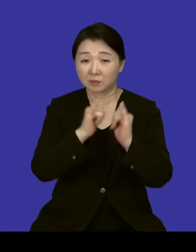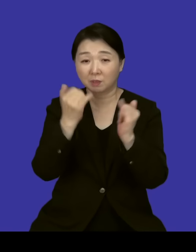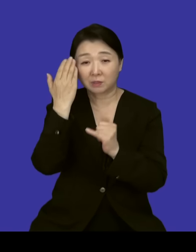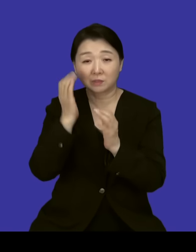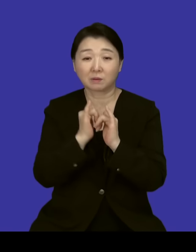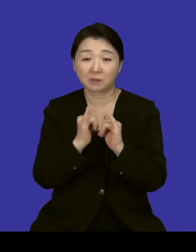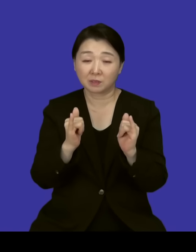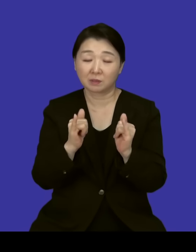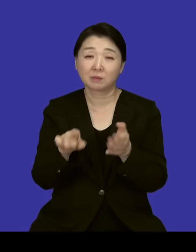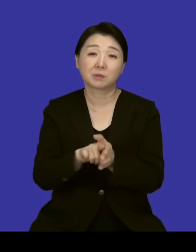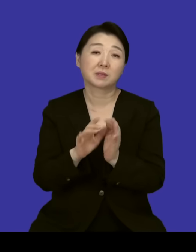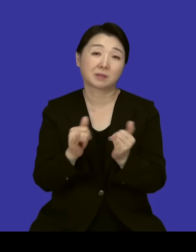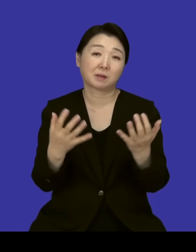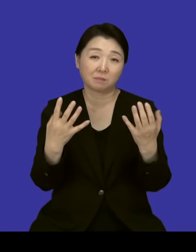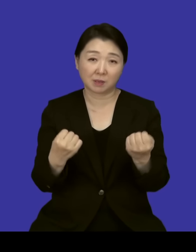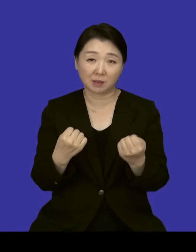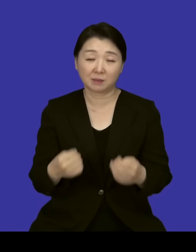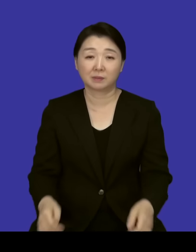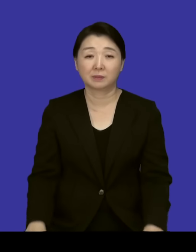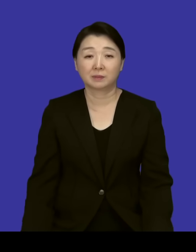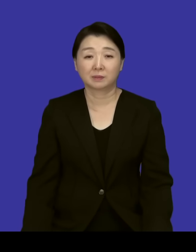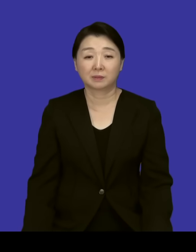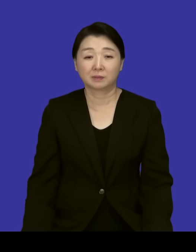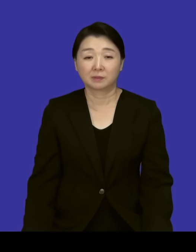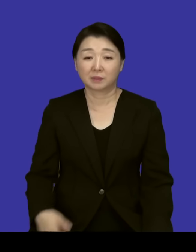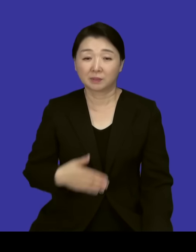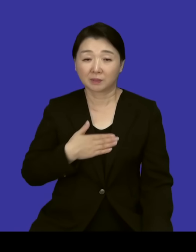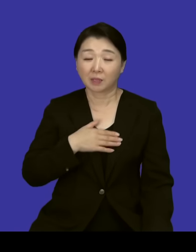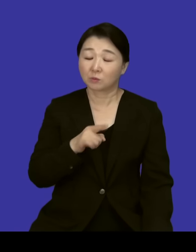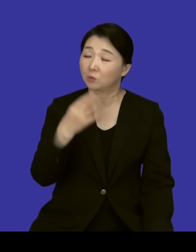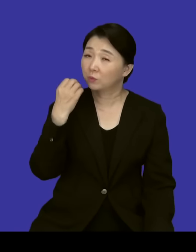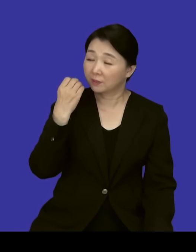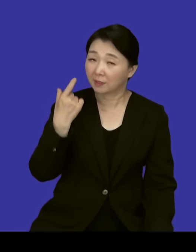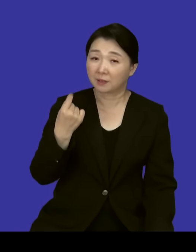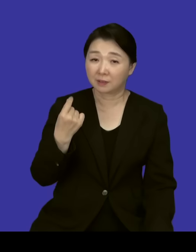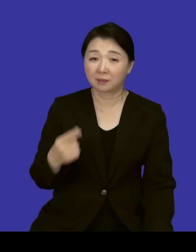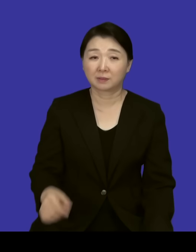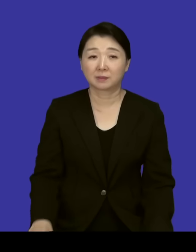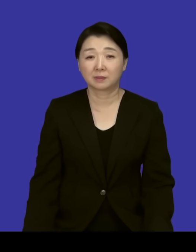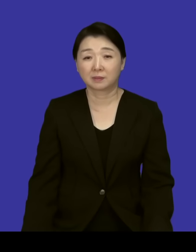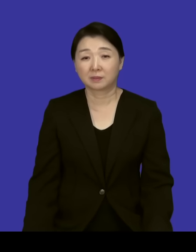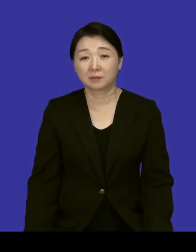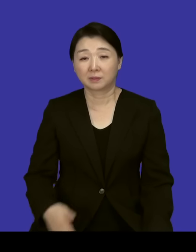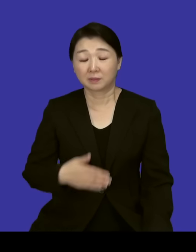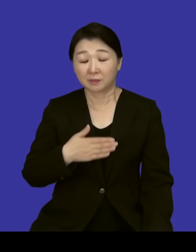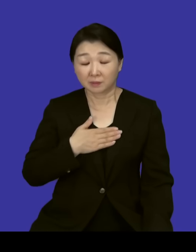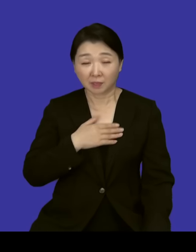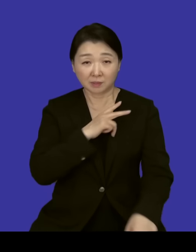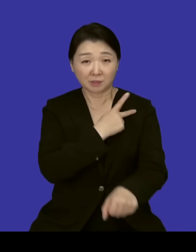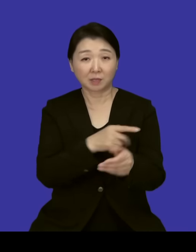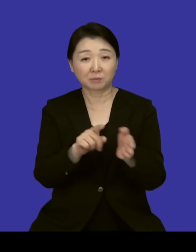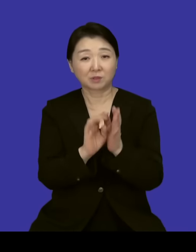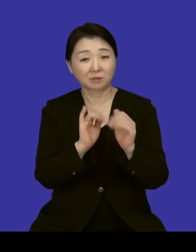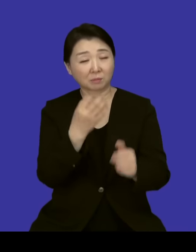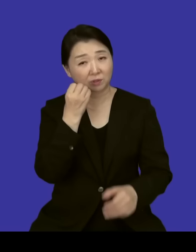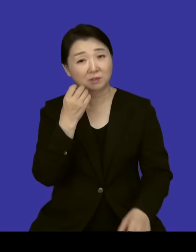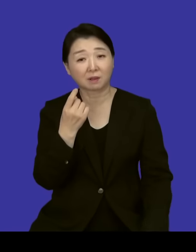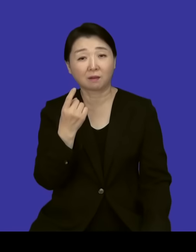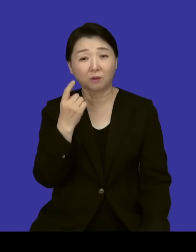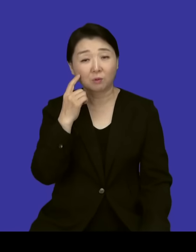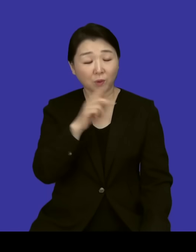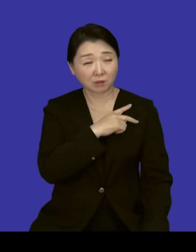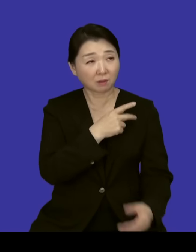지성인들이 예. 크리스찬들이 되게 많으시잖아요. 예. 네. 그래서 저는 그것도 이상했었어요. 저는 이단 믿는 사람들이 또 그렇게 이상하거든요. 이단에